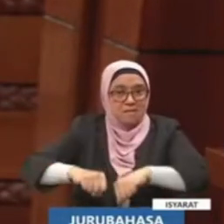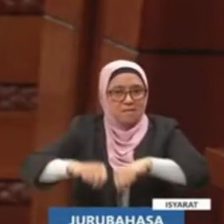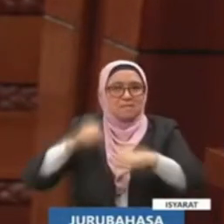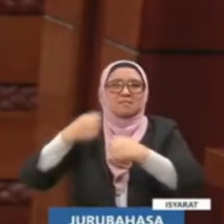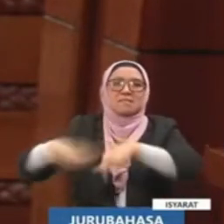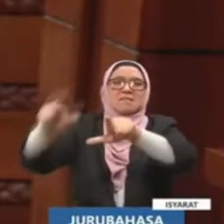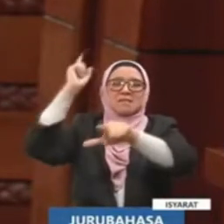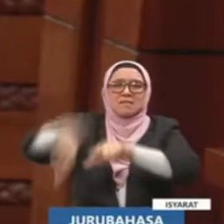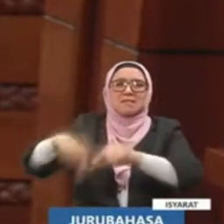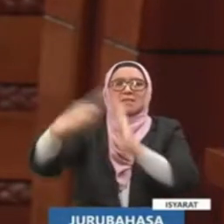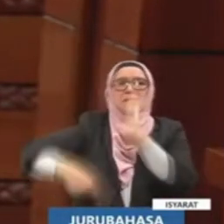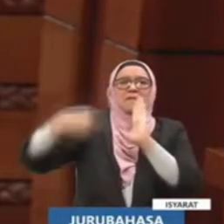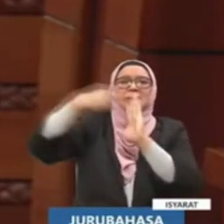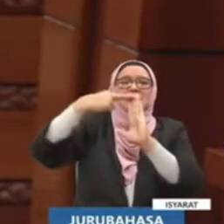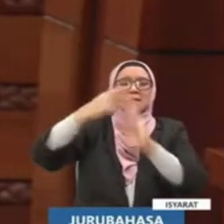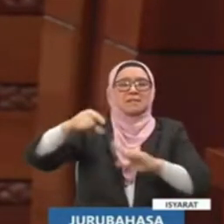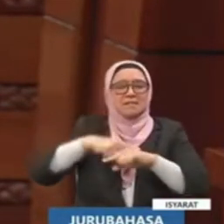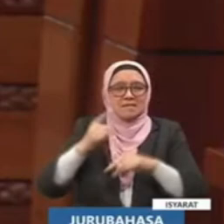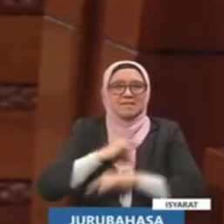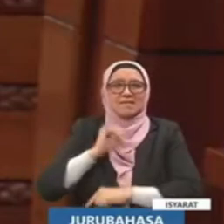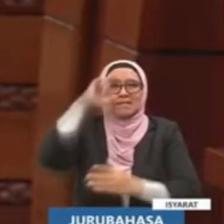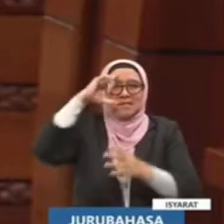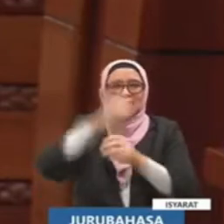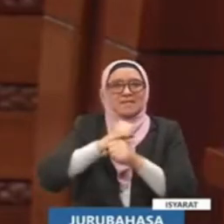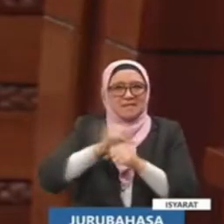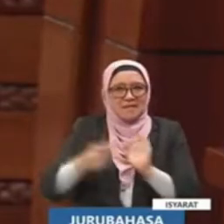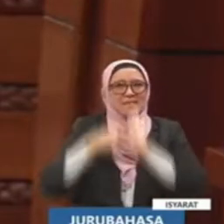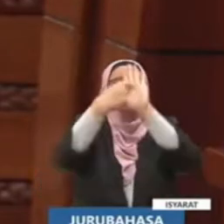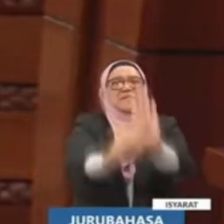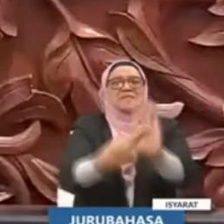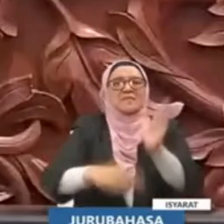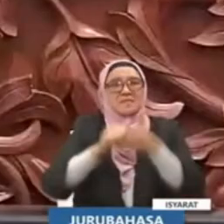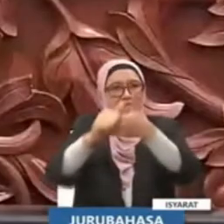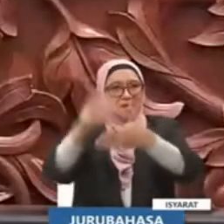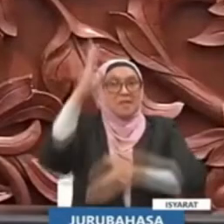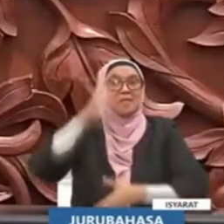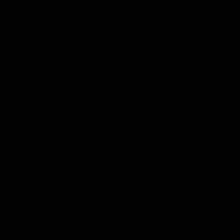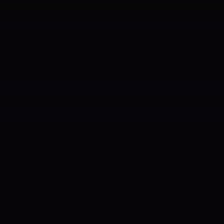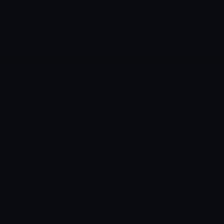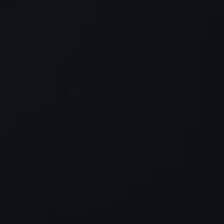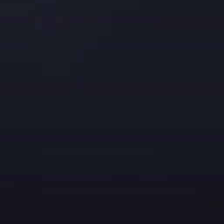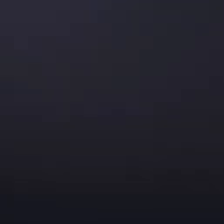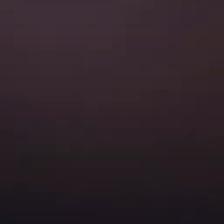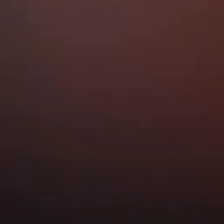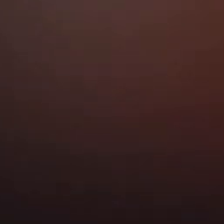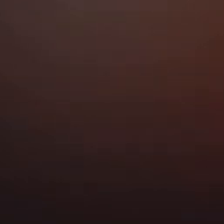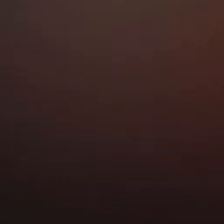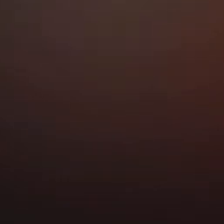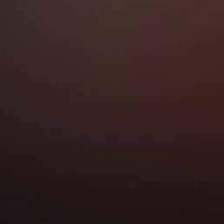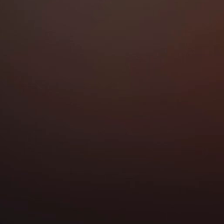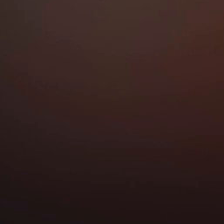ini akan menyerahkan lagi kepemimpinan wanita misyati Makasih resep wanita boleh AJ hai